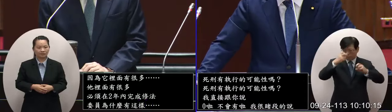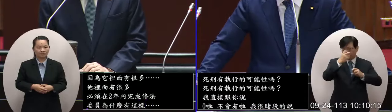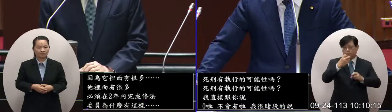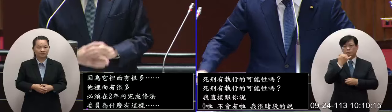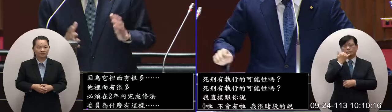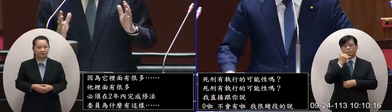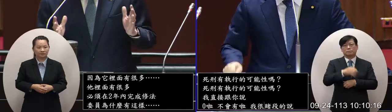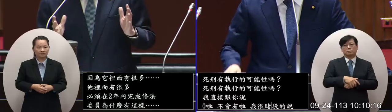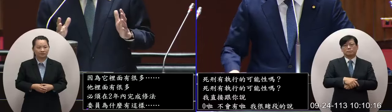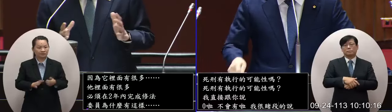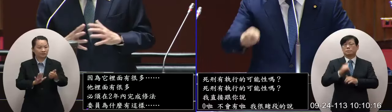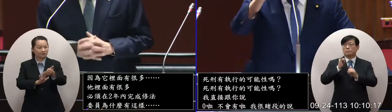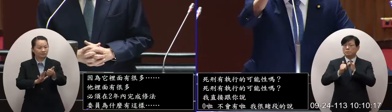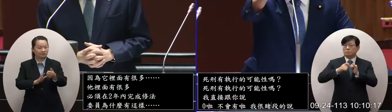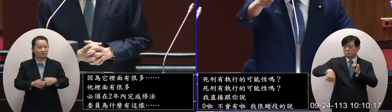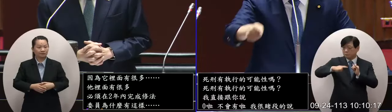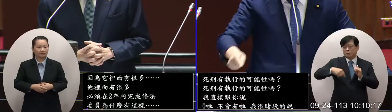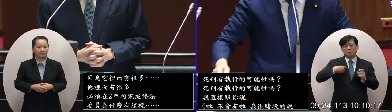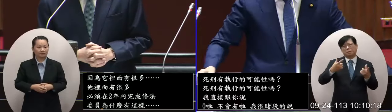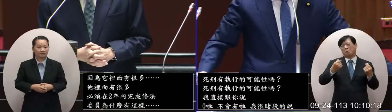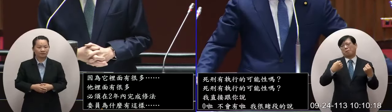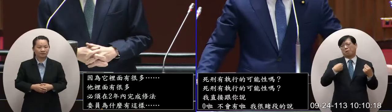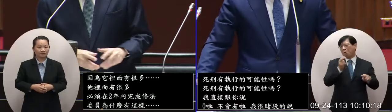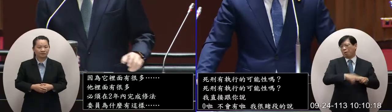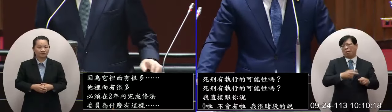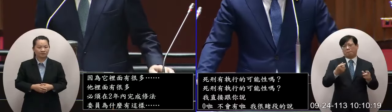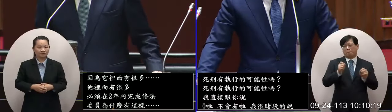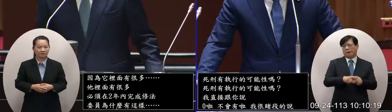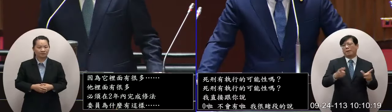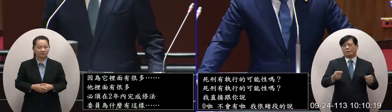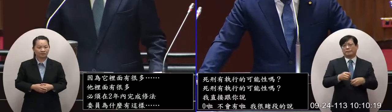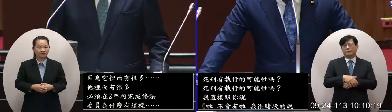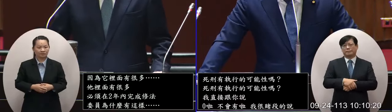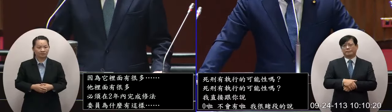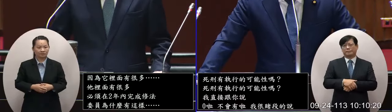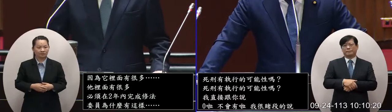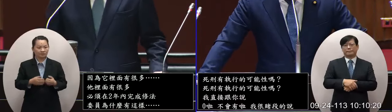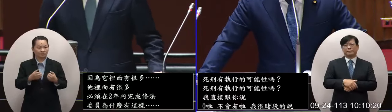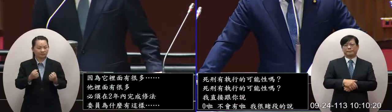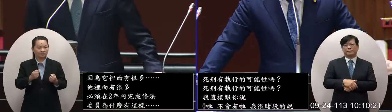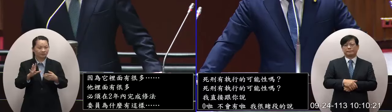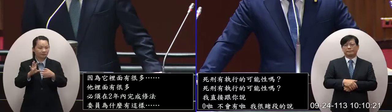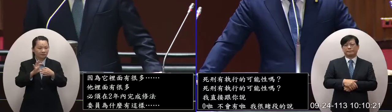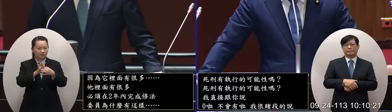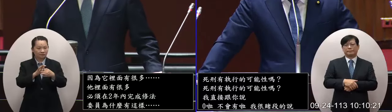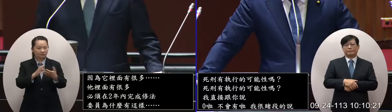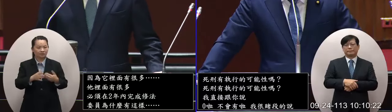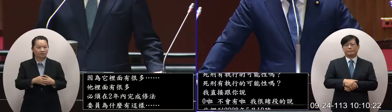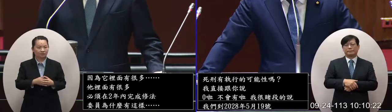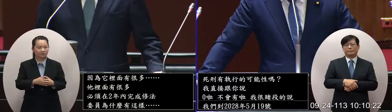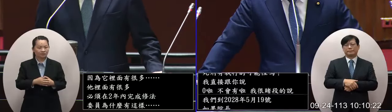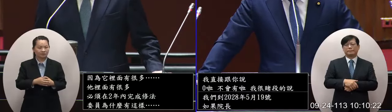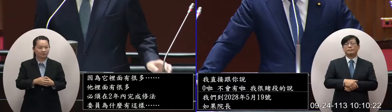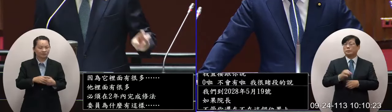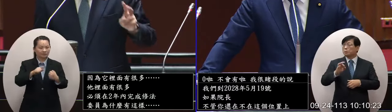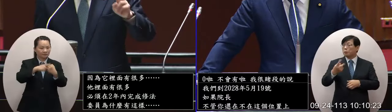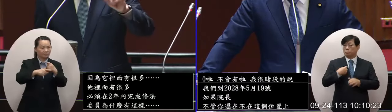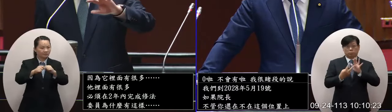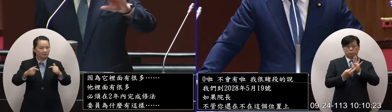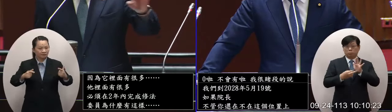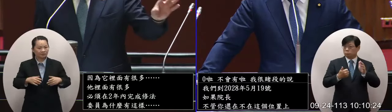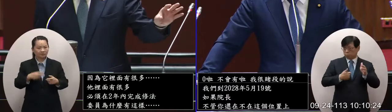不好？社会大众就认为已经实质废死了啦。 在相关的，不管是刑诉法或者 我为什么这